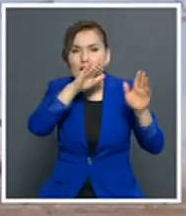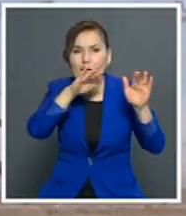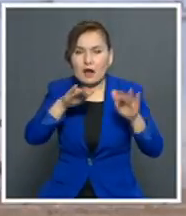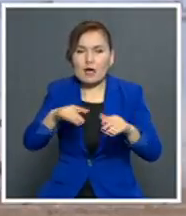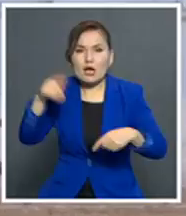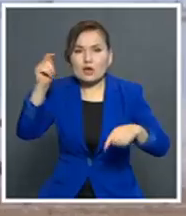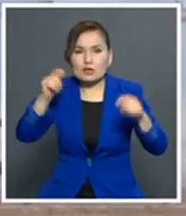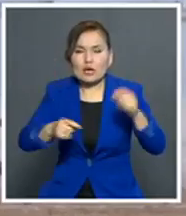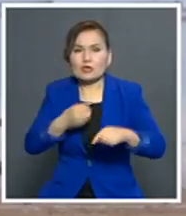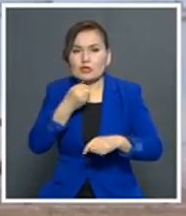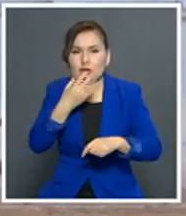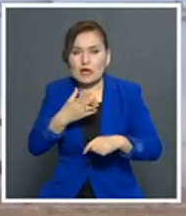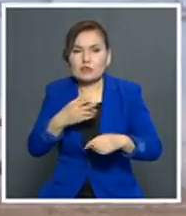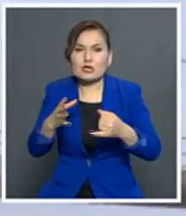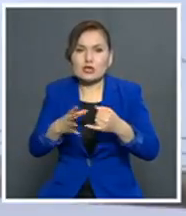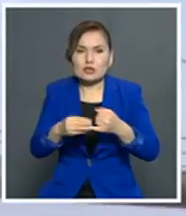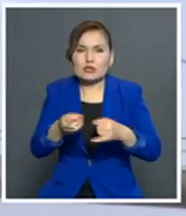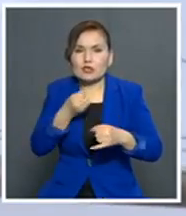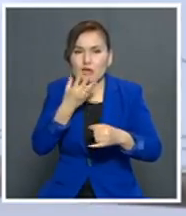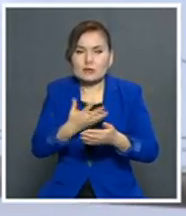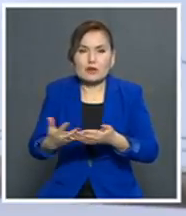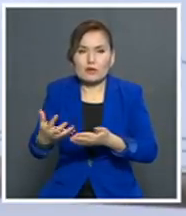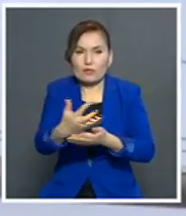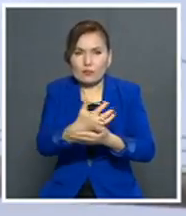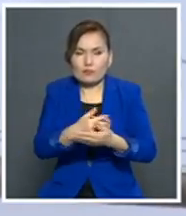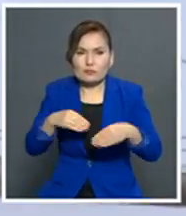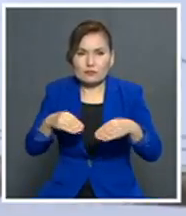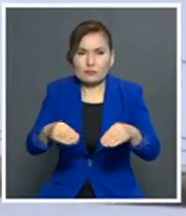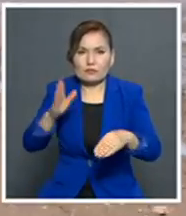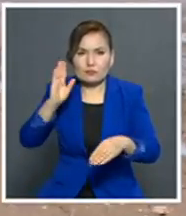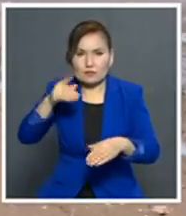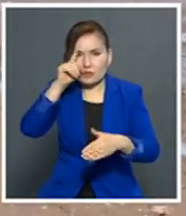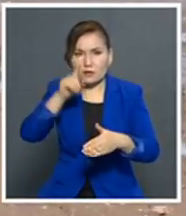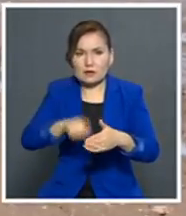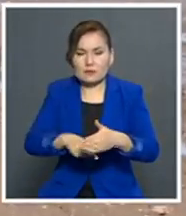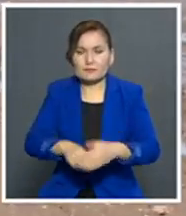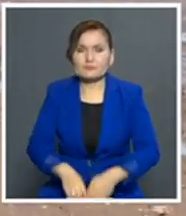жақсылыққа жориды. Дәуренбек Әбдібек, Ержан Жақып, Қадырәлі Ахметбеков, Қазақстан ұлттық арнасы, Қостанай.